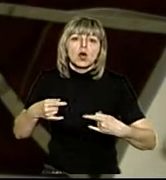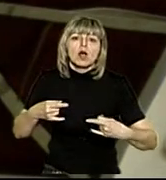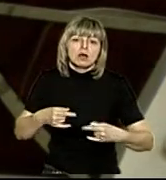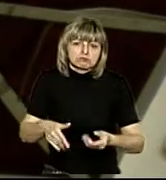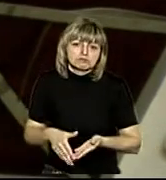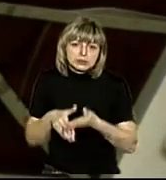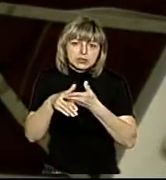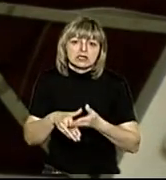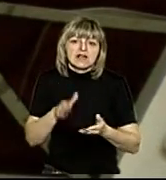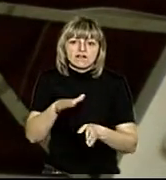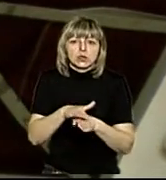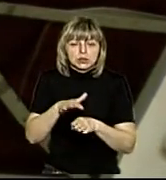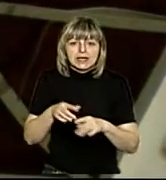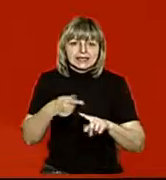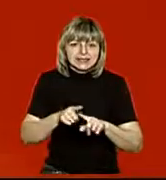духовної музики.